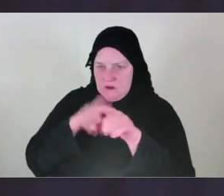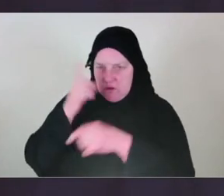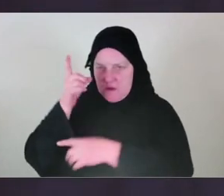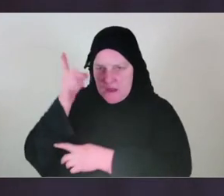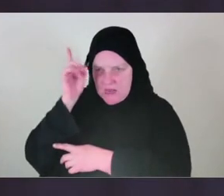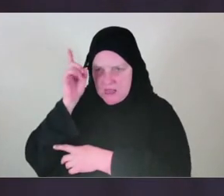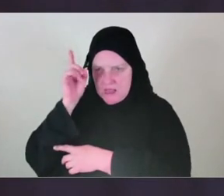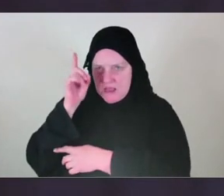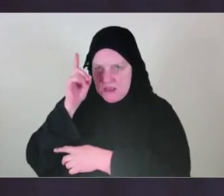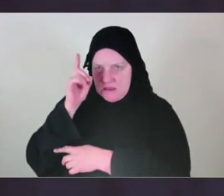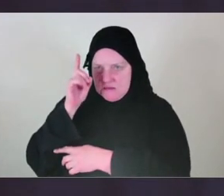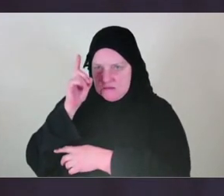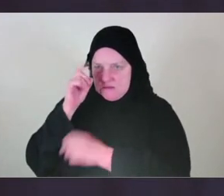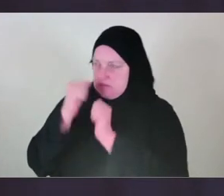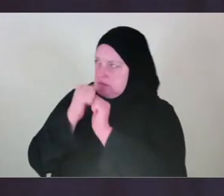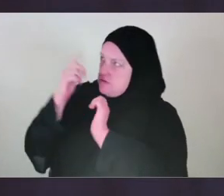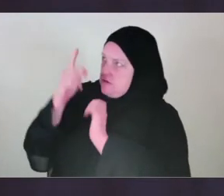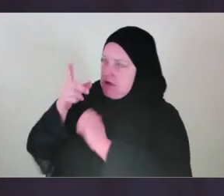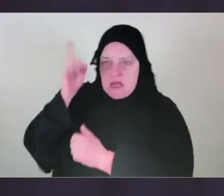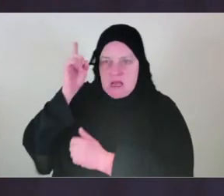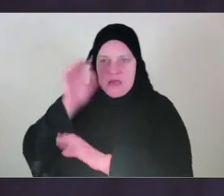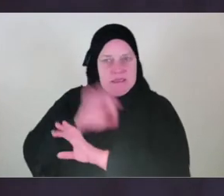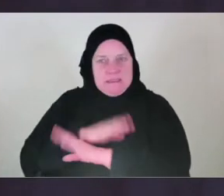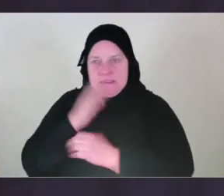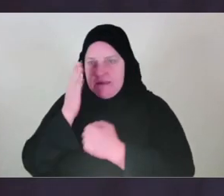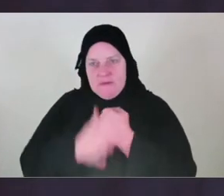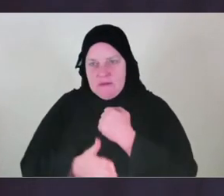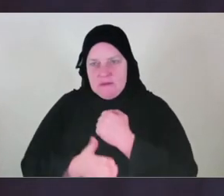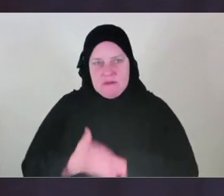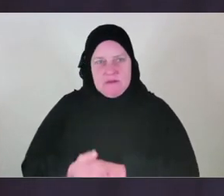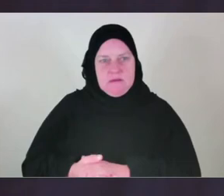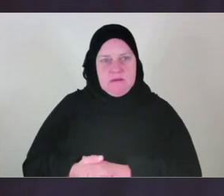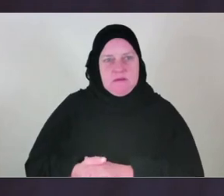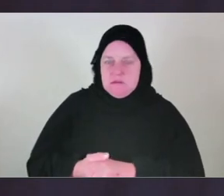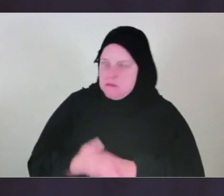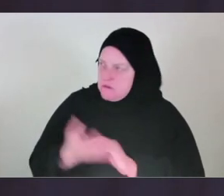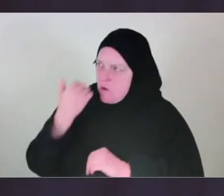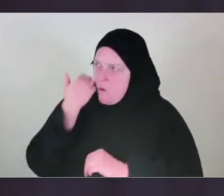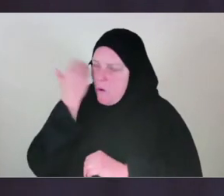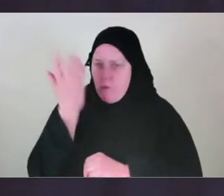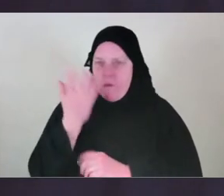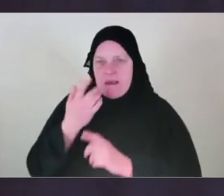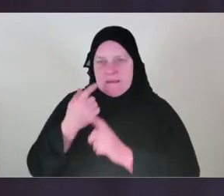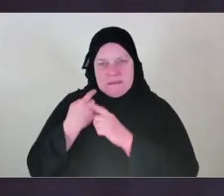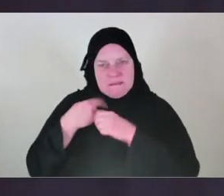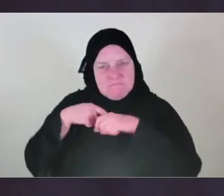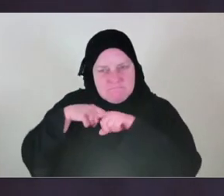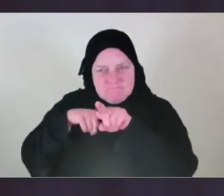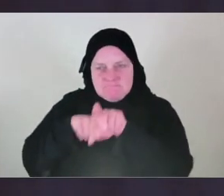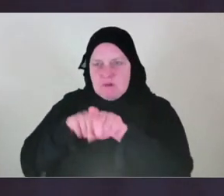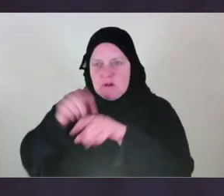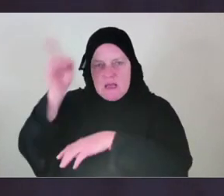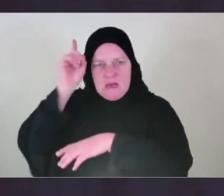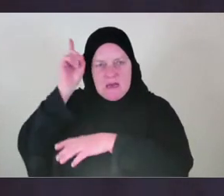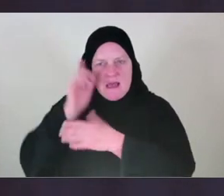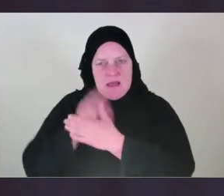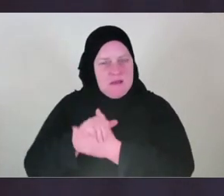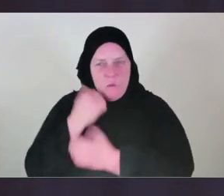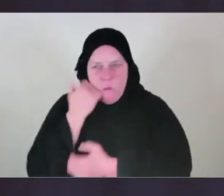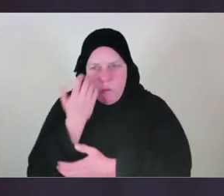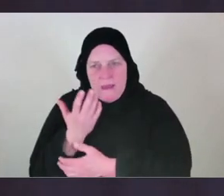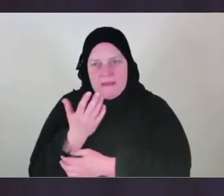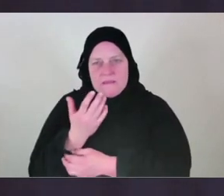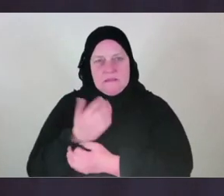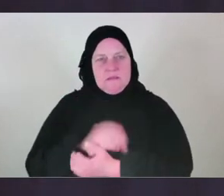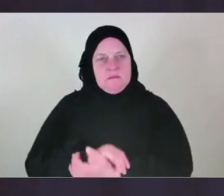not depart from the obedience of Allah, not even for a single moment. وَهُمَا قَدْ And then he says,